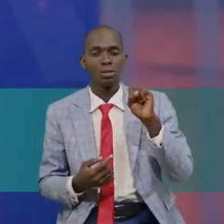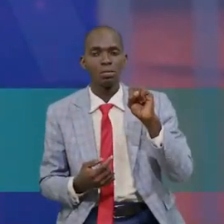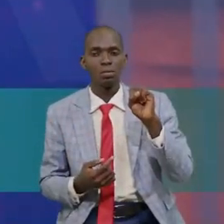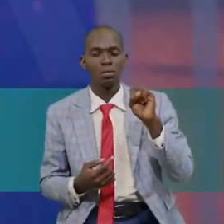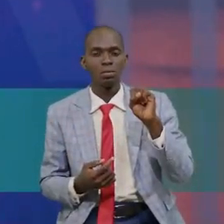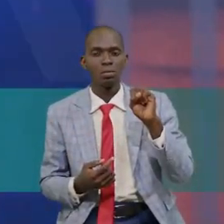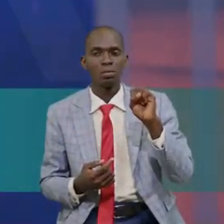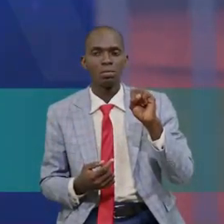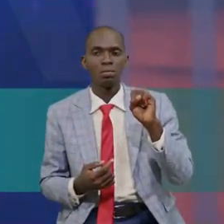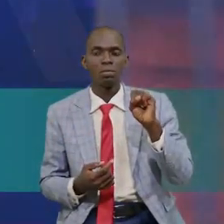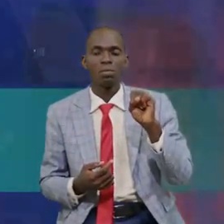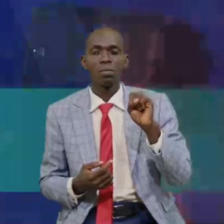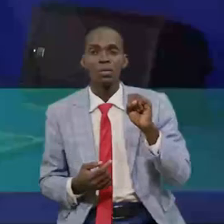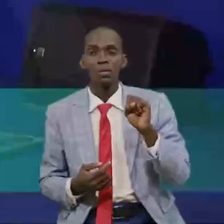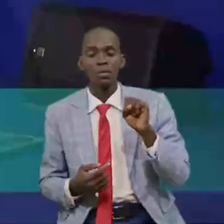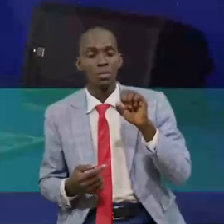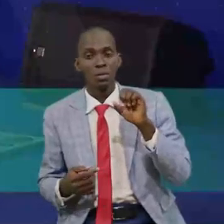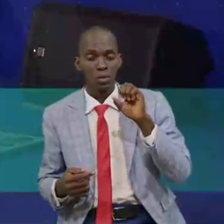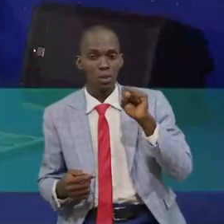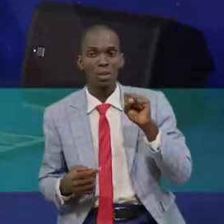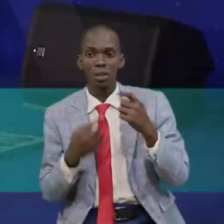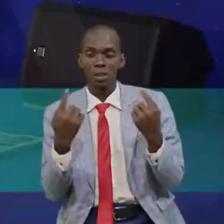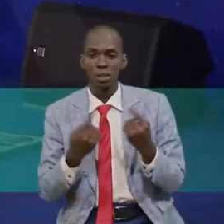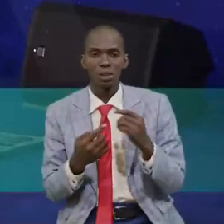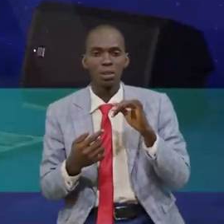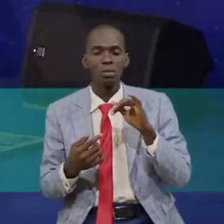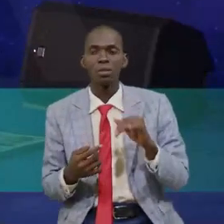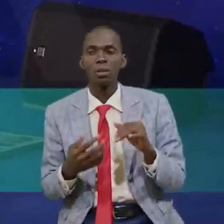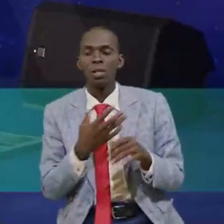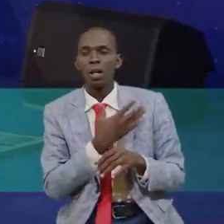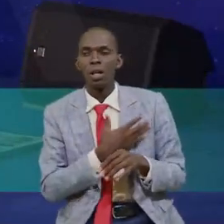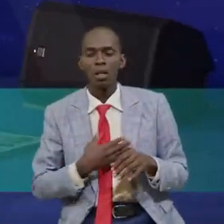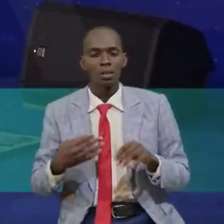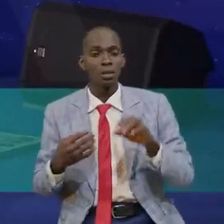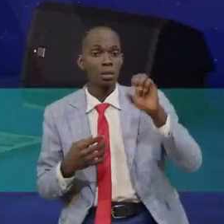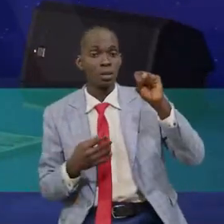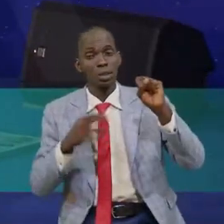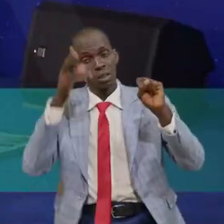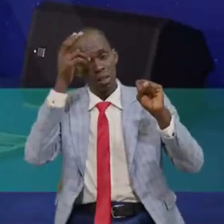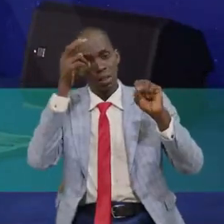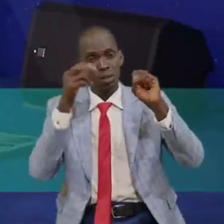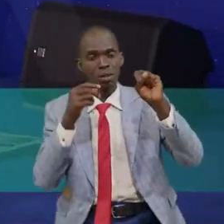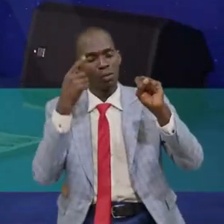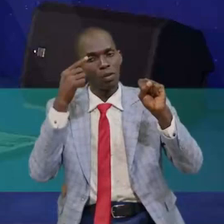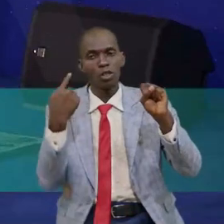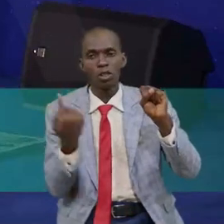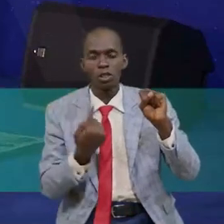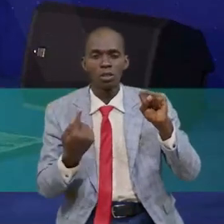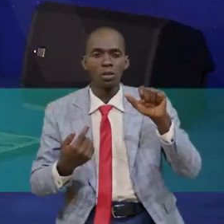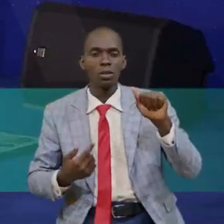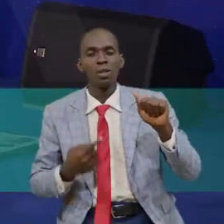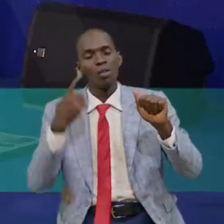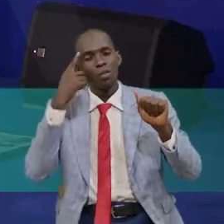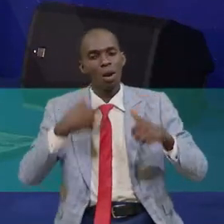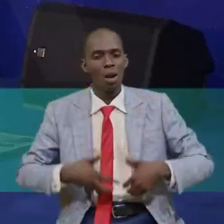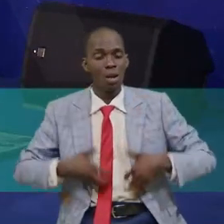Le péché. Il y a la colère. Ça vient du diable. Et c'est trop lourd.